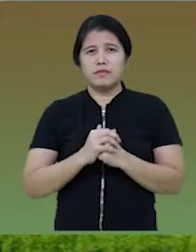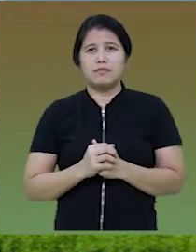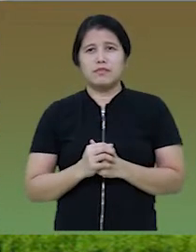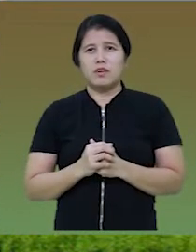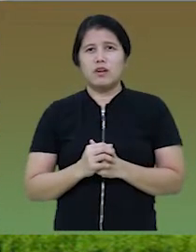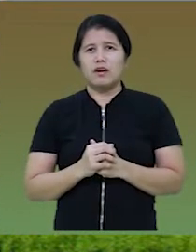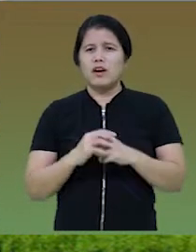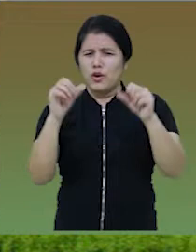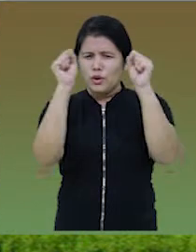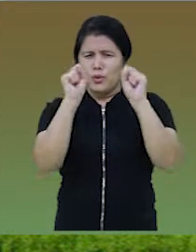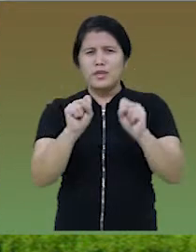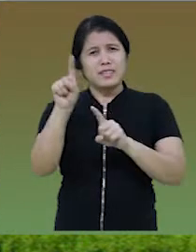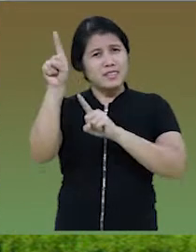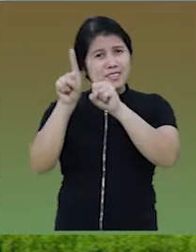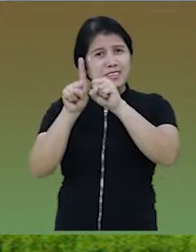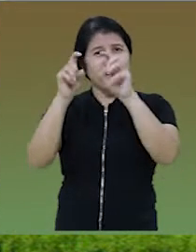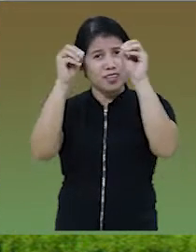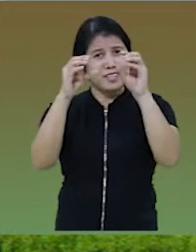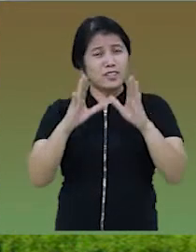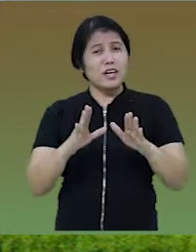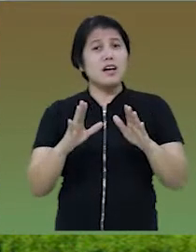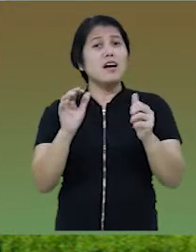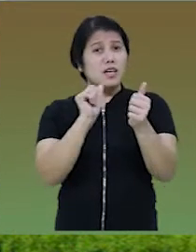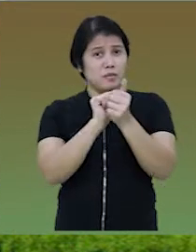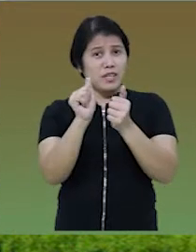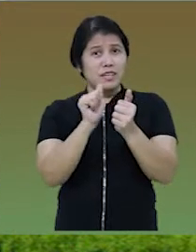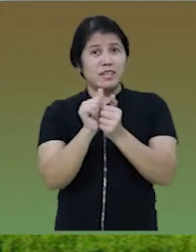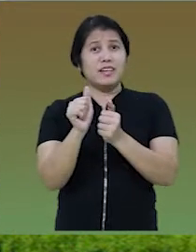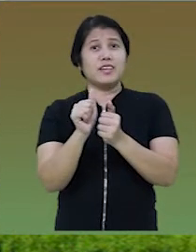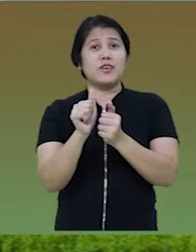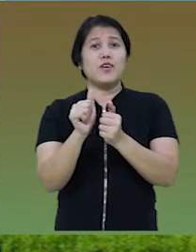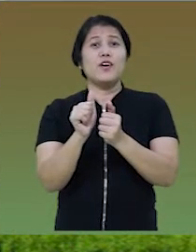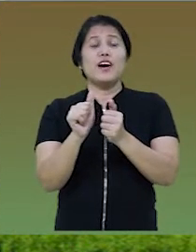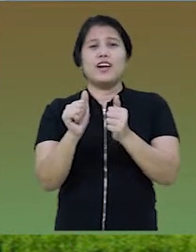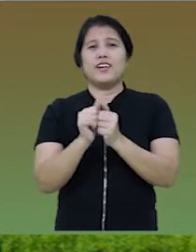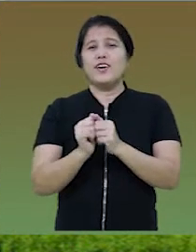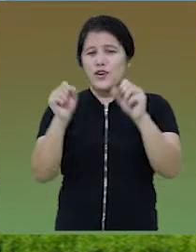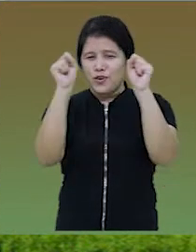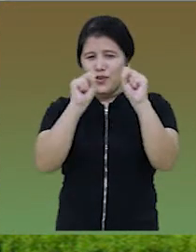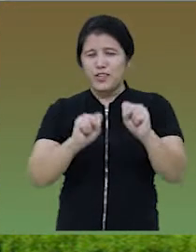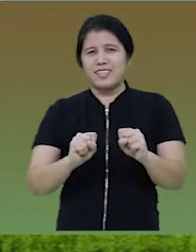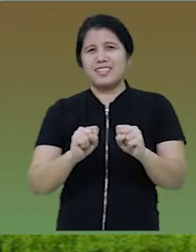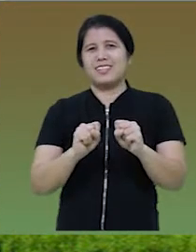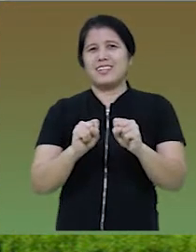Hugis star po ang lobo, teacher. Ibig sabihin, hugis star din po ang gas na